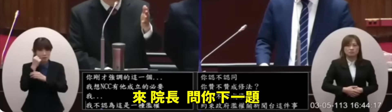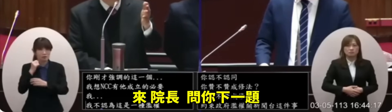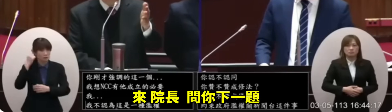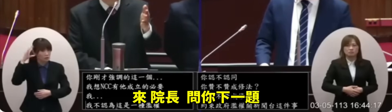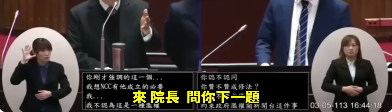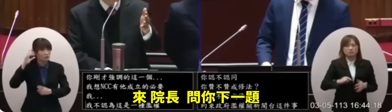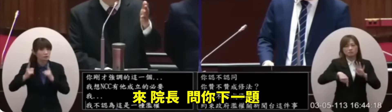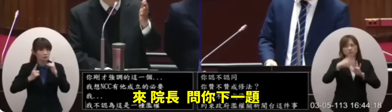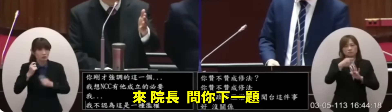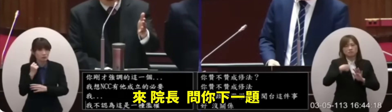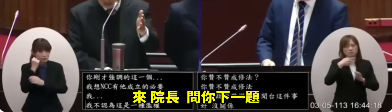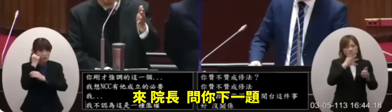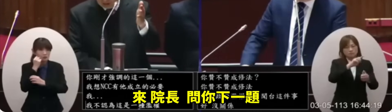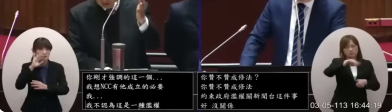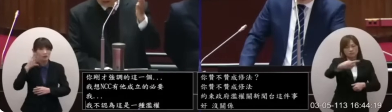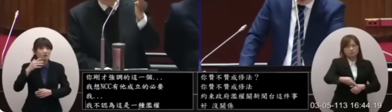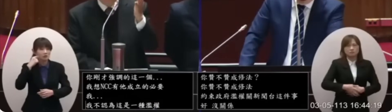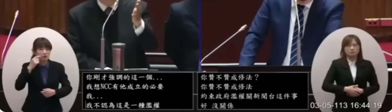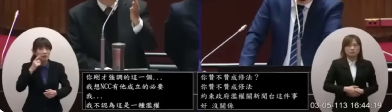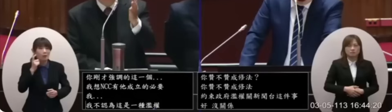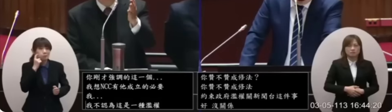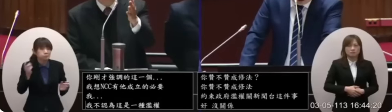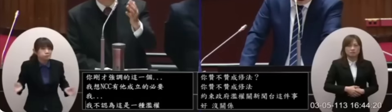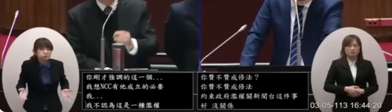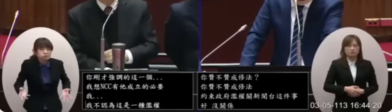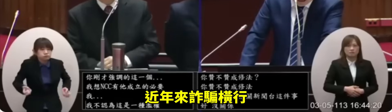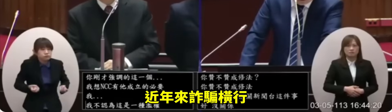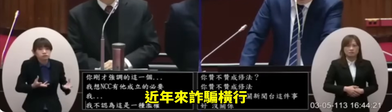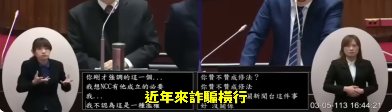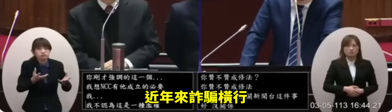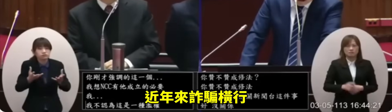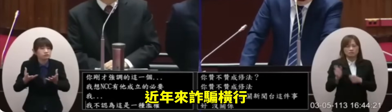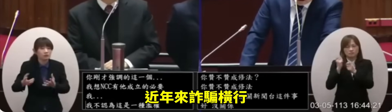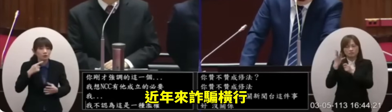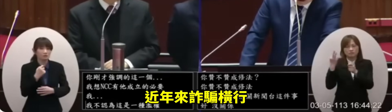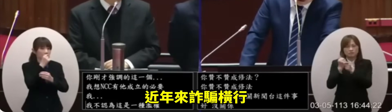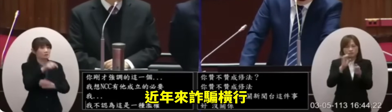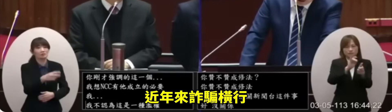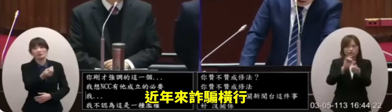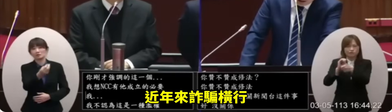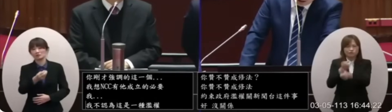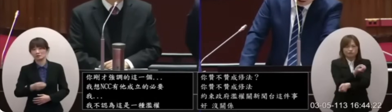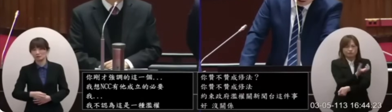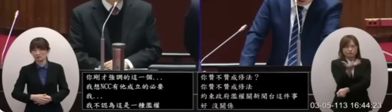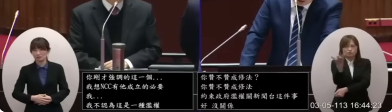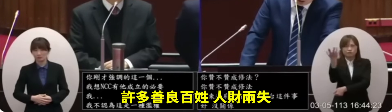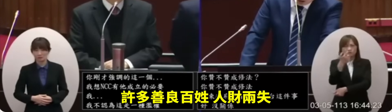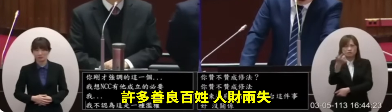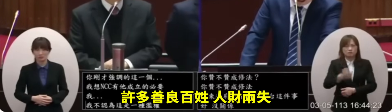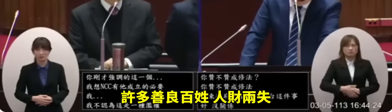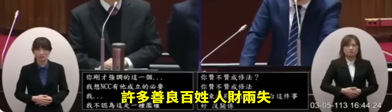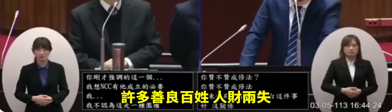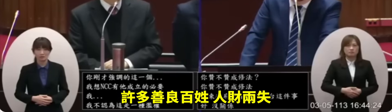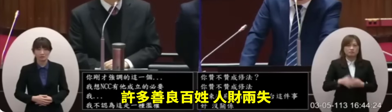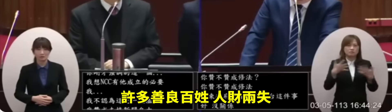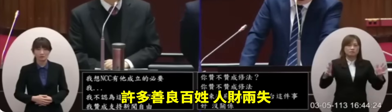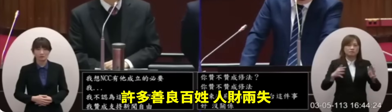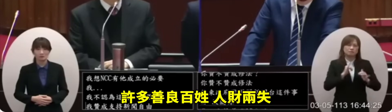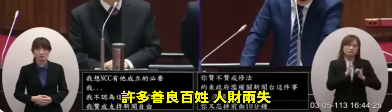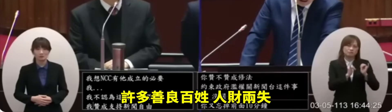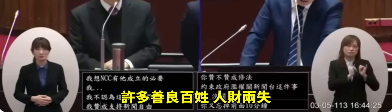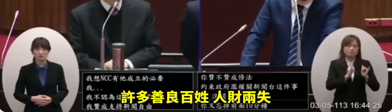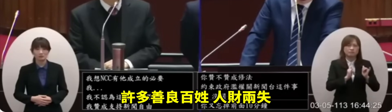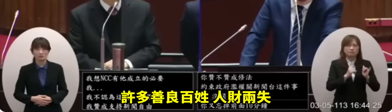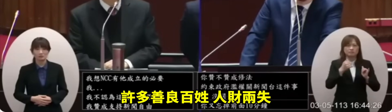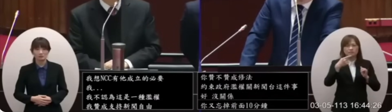由，但是我不赞成造谣或者是未提宣传。 近年来诈骗横行啊，许多善良百姓